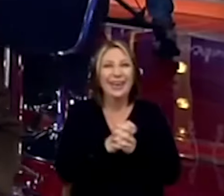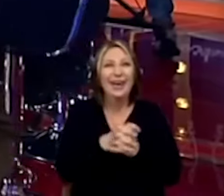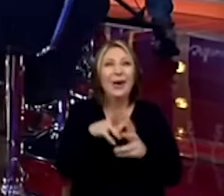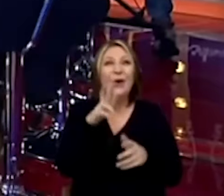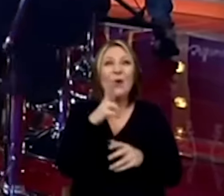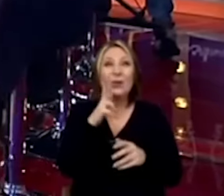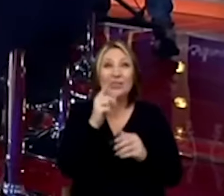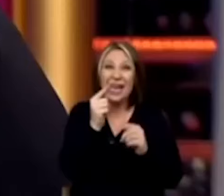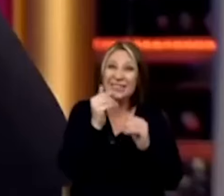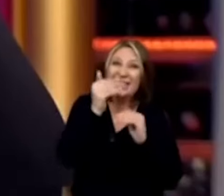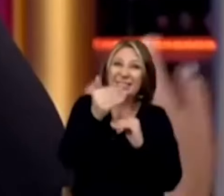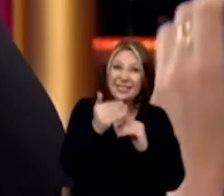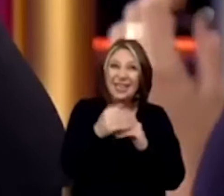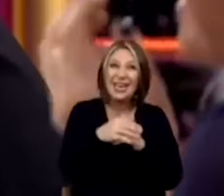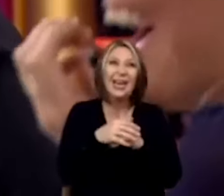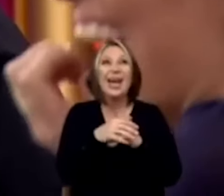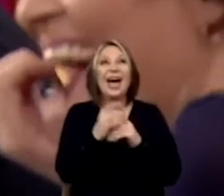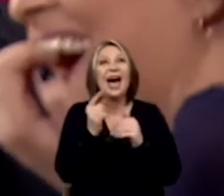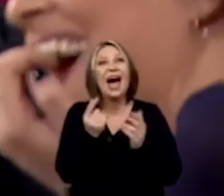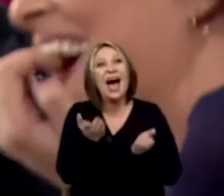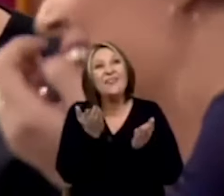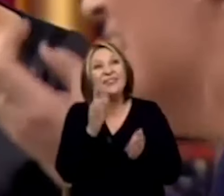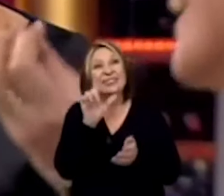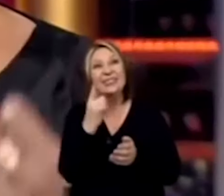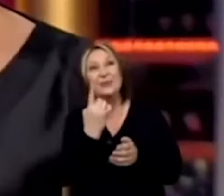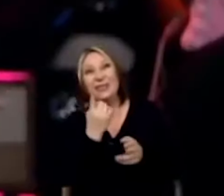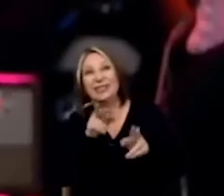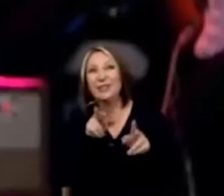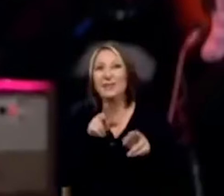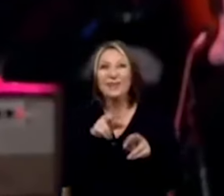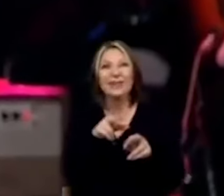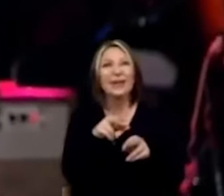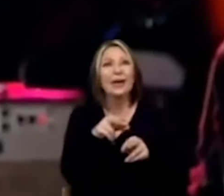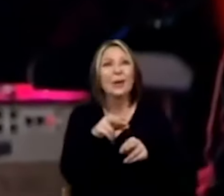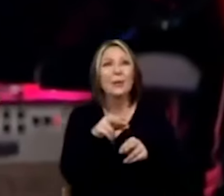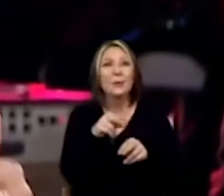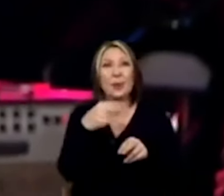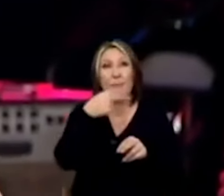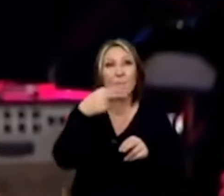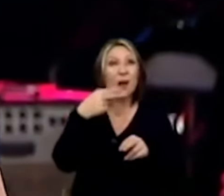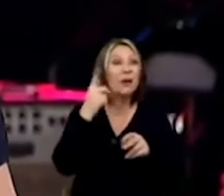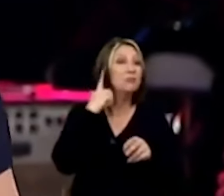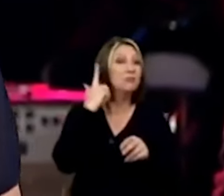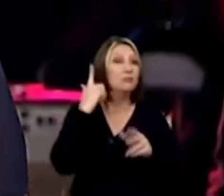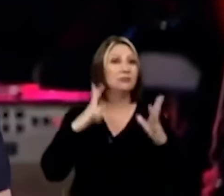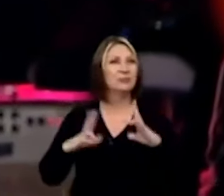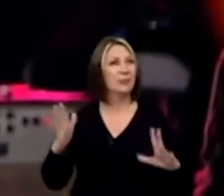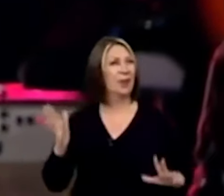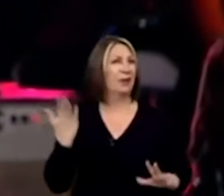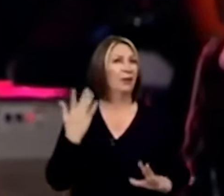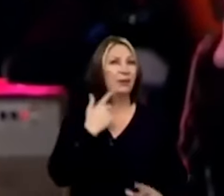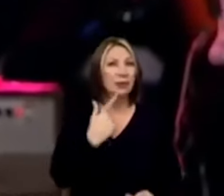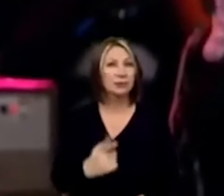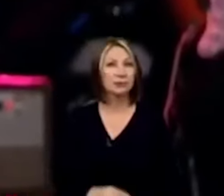Orta sonu az gece. 15 hafif yaşında lise ne bile oluyordu? Çalarken. Ne, ha, marka takıntım vardı. Bırak bunları derdim